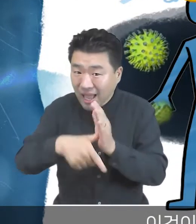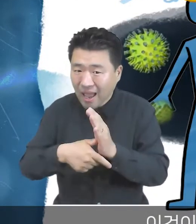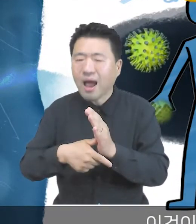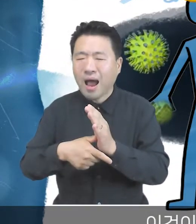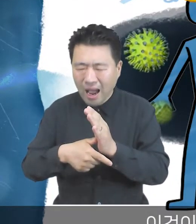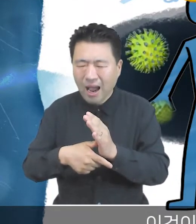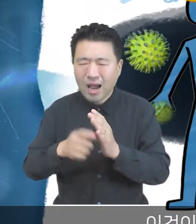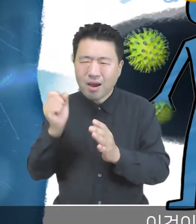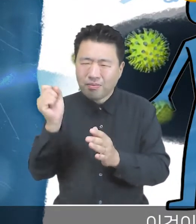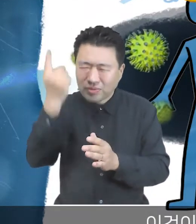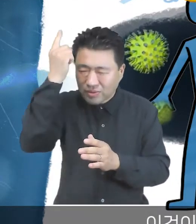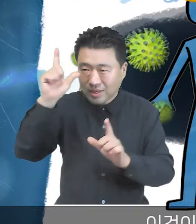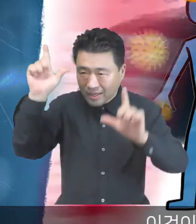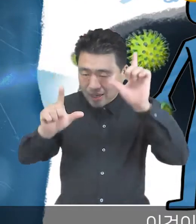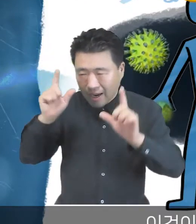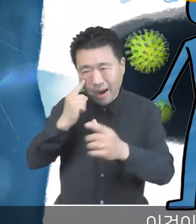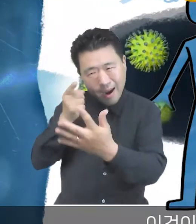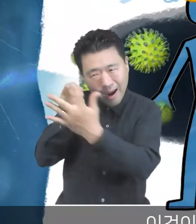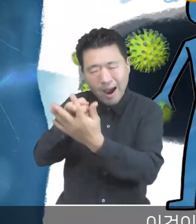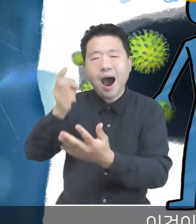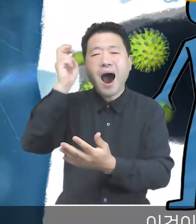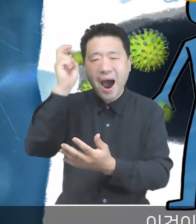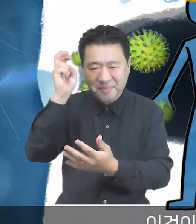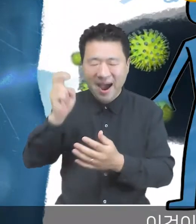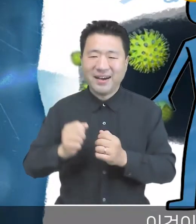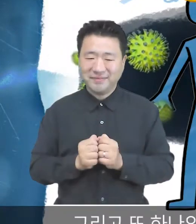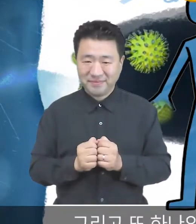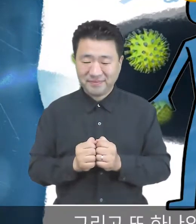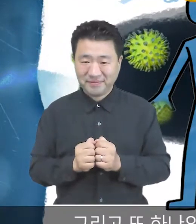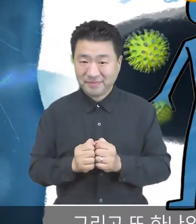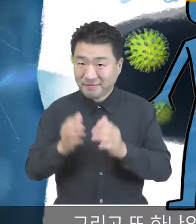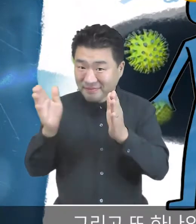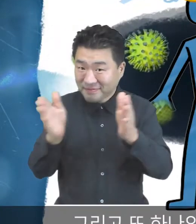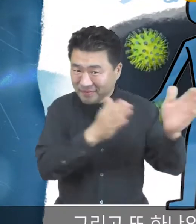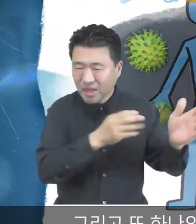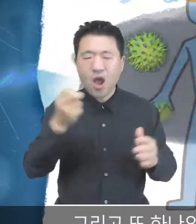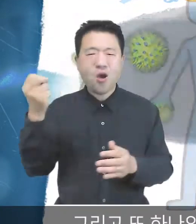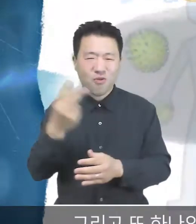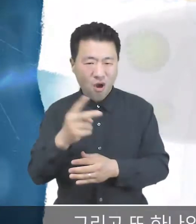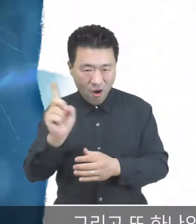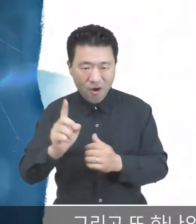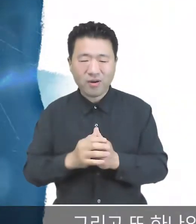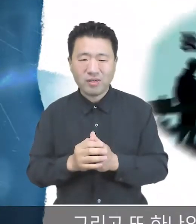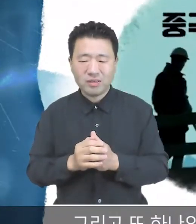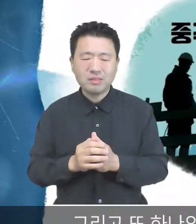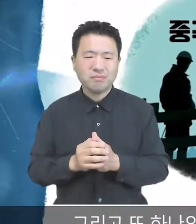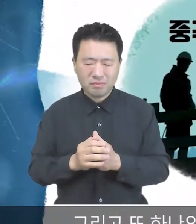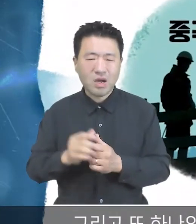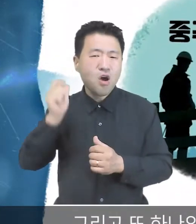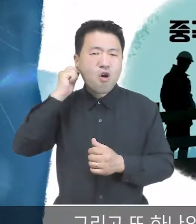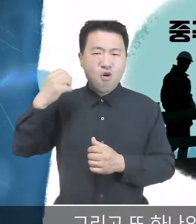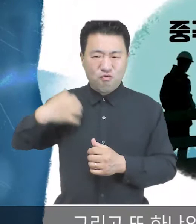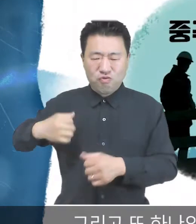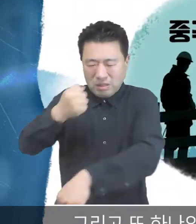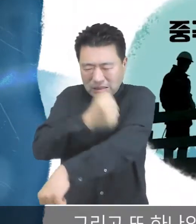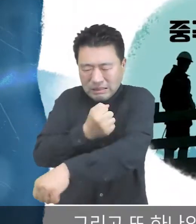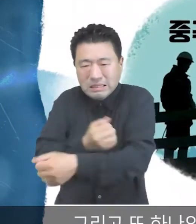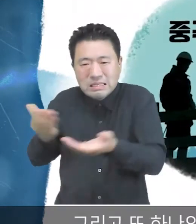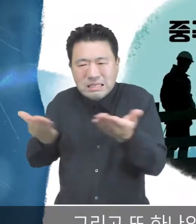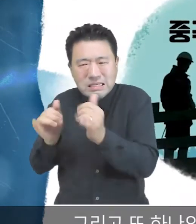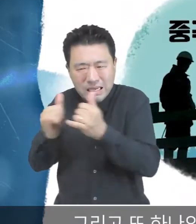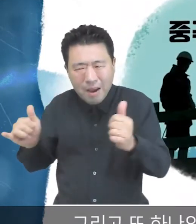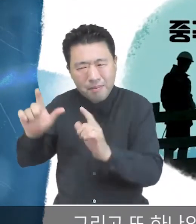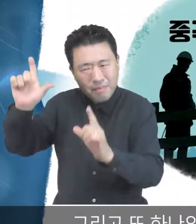이것이 스페인 독감의 진원지에 관한 첫 번째 가설입니다. 그리고 또 하나의 가능성으로 보는 것이 바로 중국